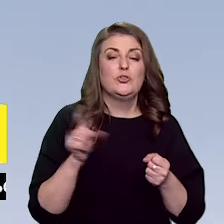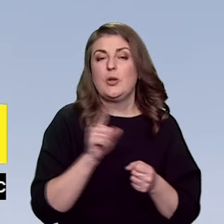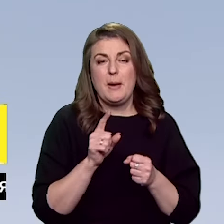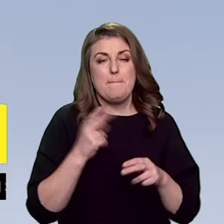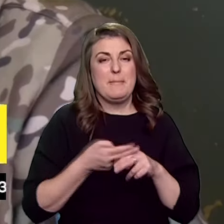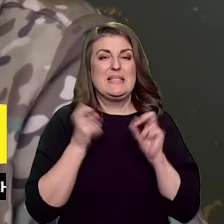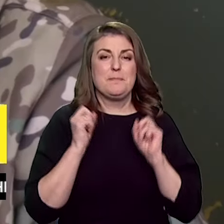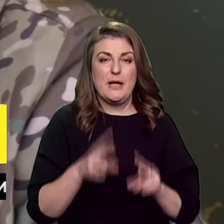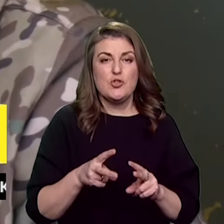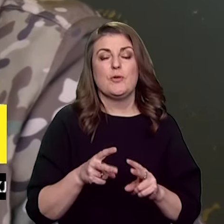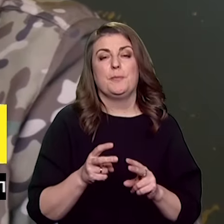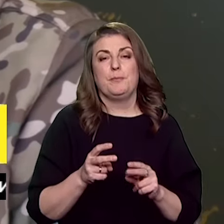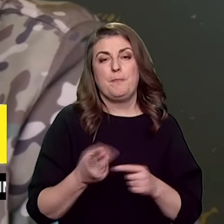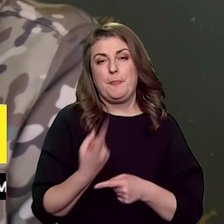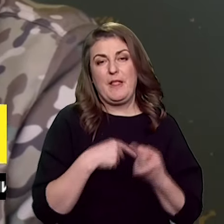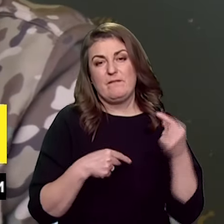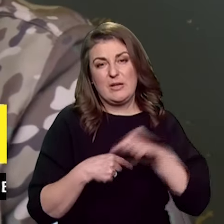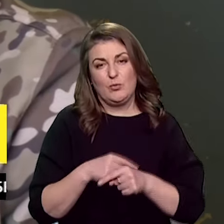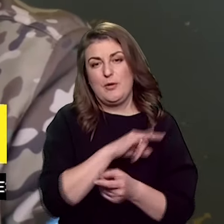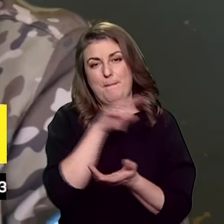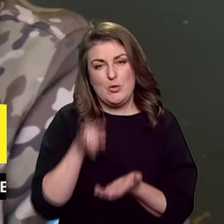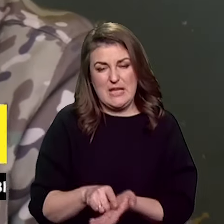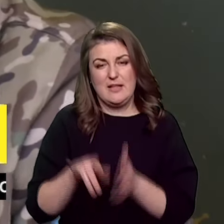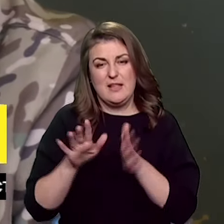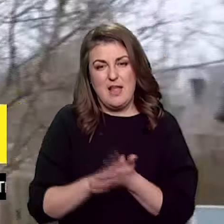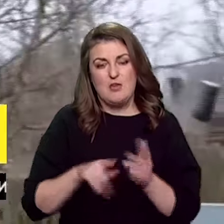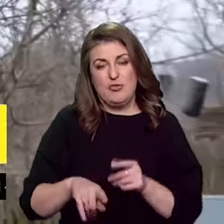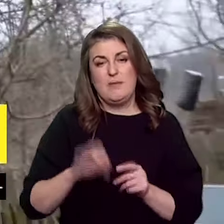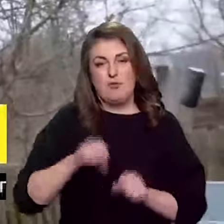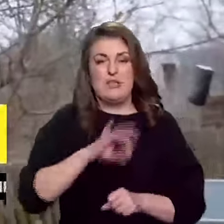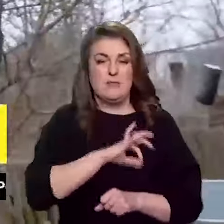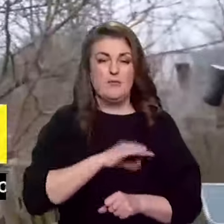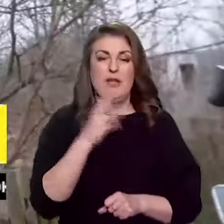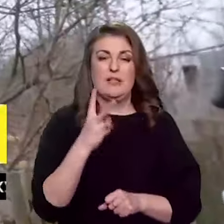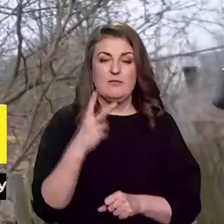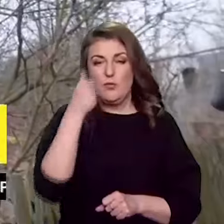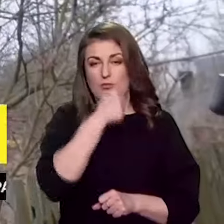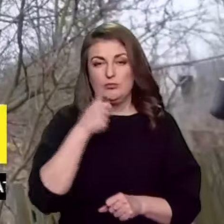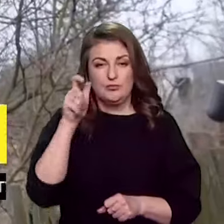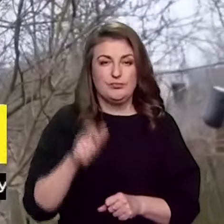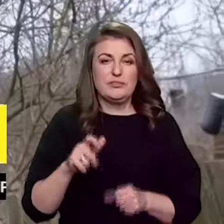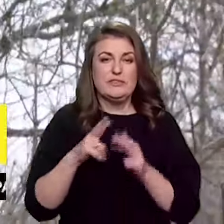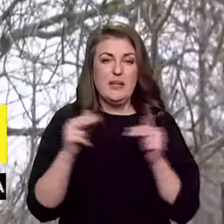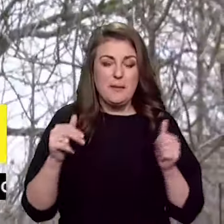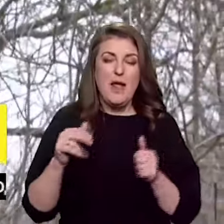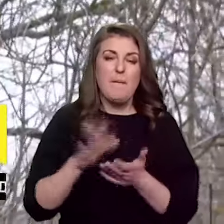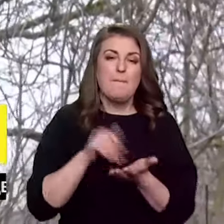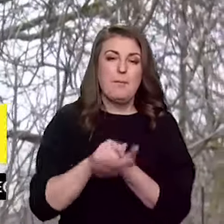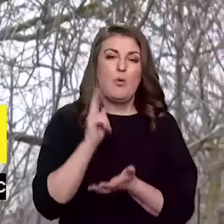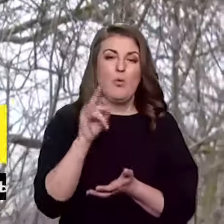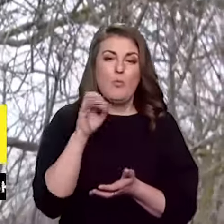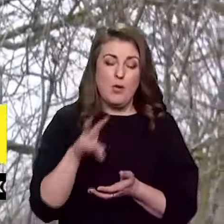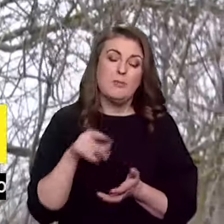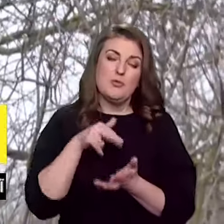її безпечно вернути і посадити, щоб далі її експлуатувати. 32-річний дніпрянин на позивний «Купол» пішов